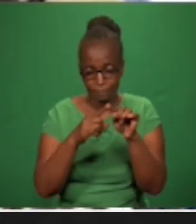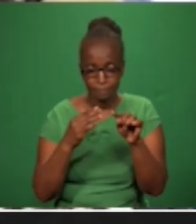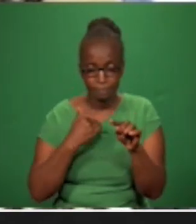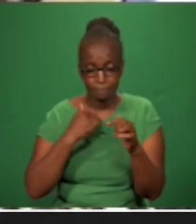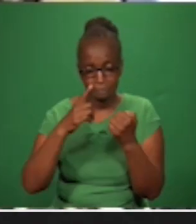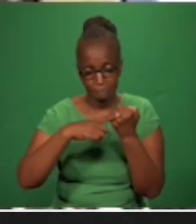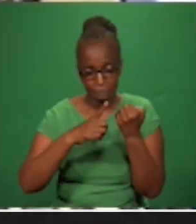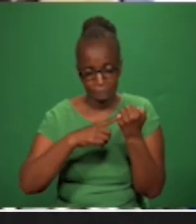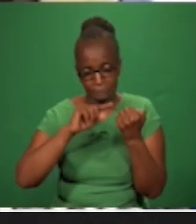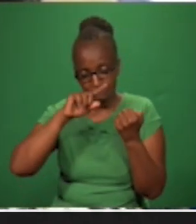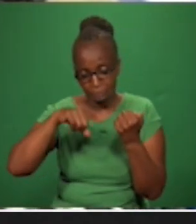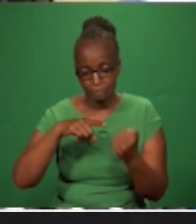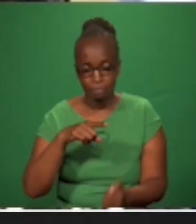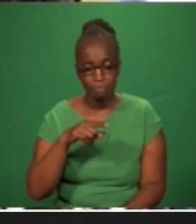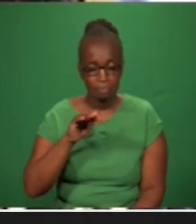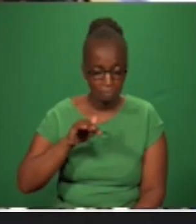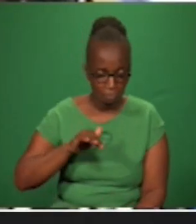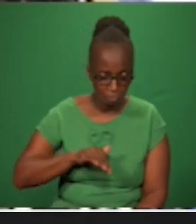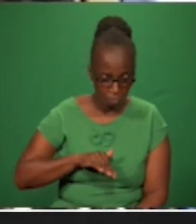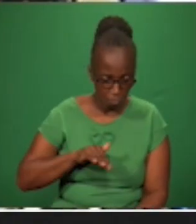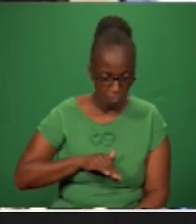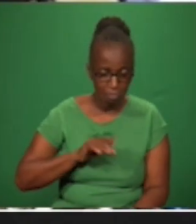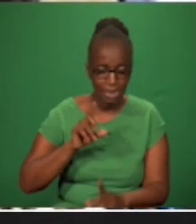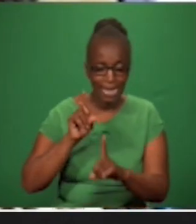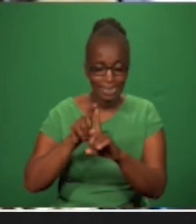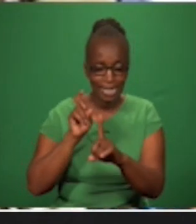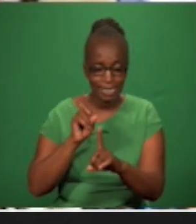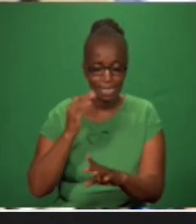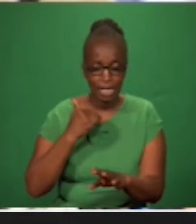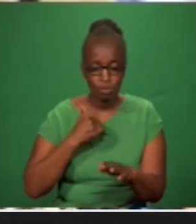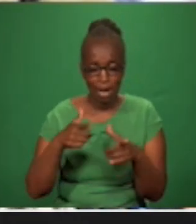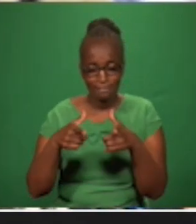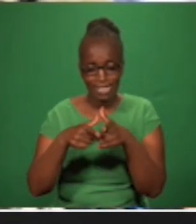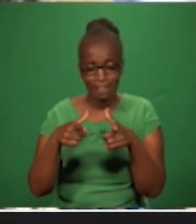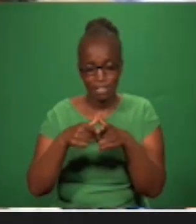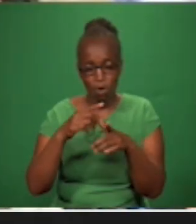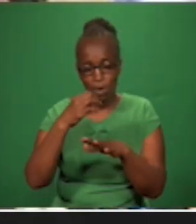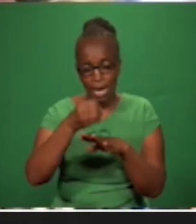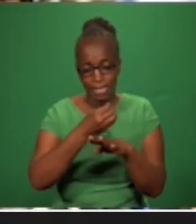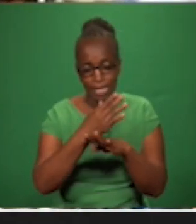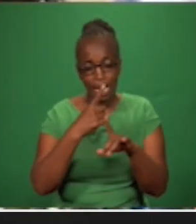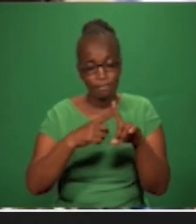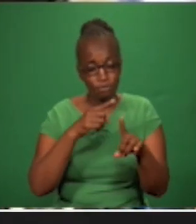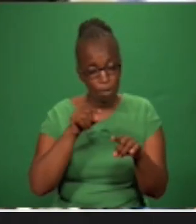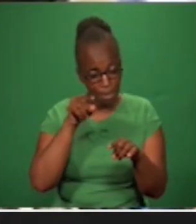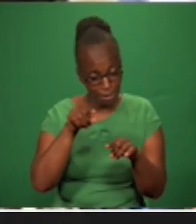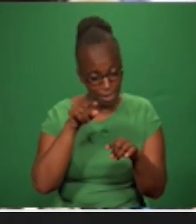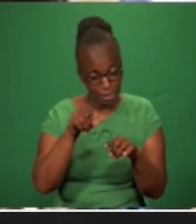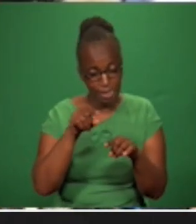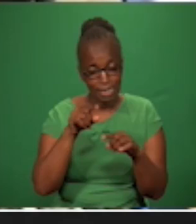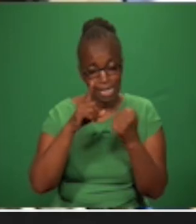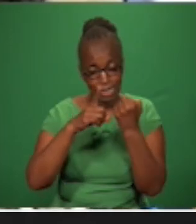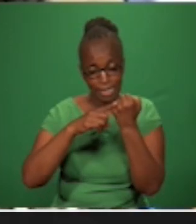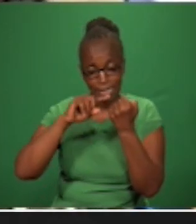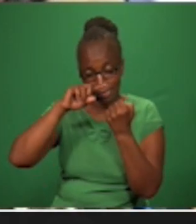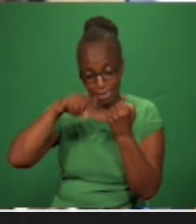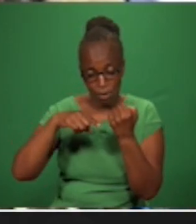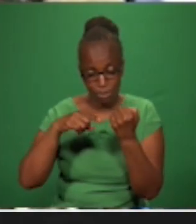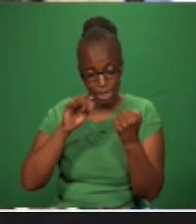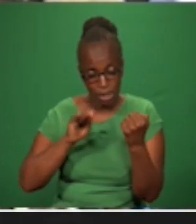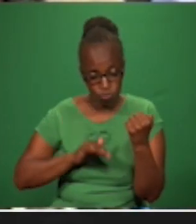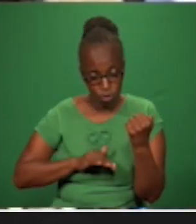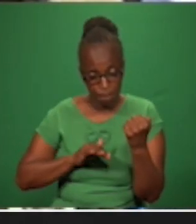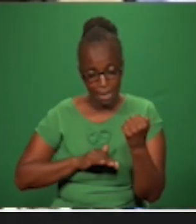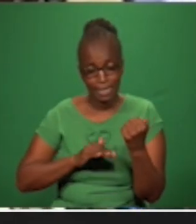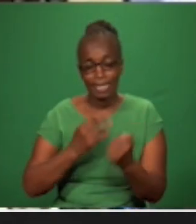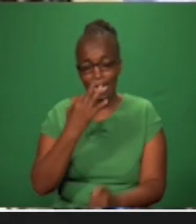are having 6,000 women detected for cervical cancer. And out of the 6,000, we